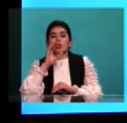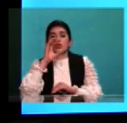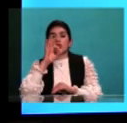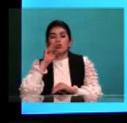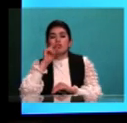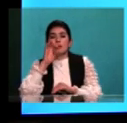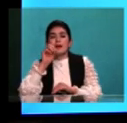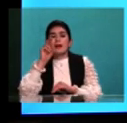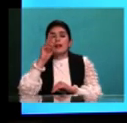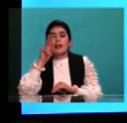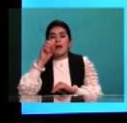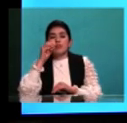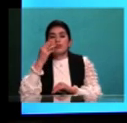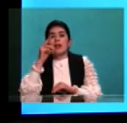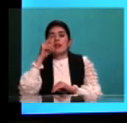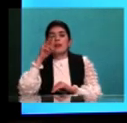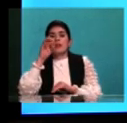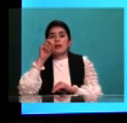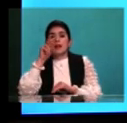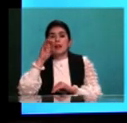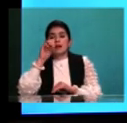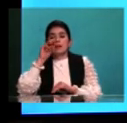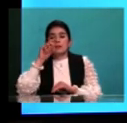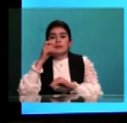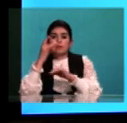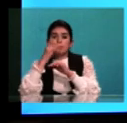клавиш Shift-Delete.